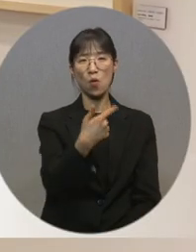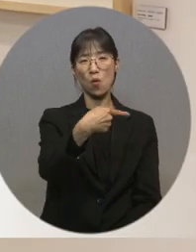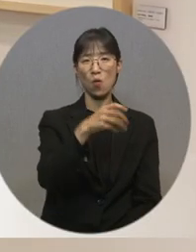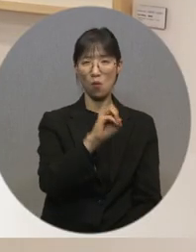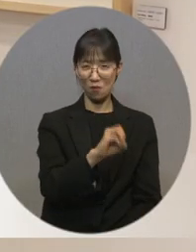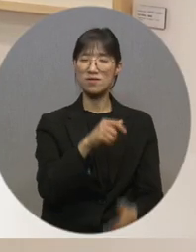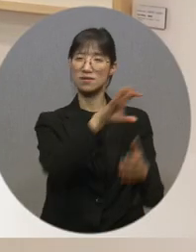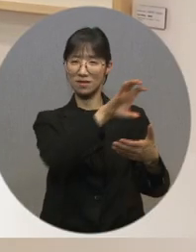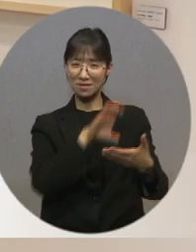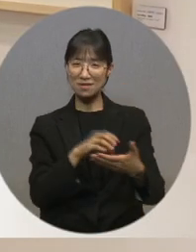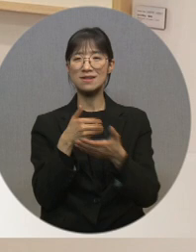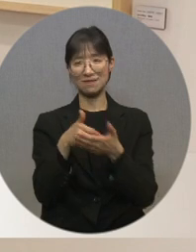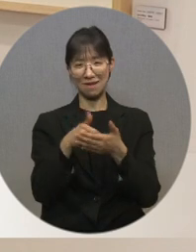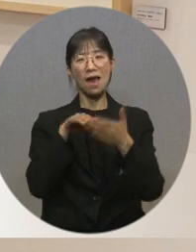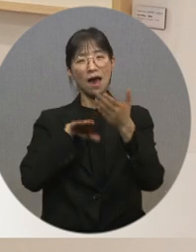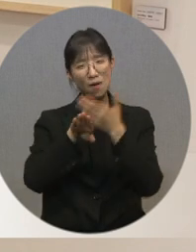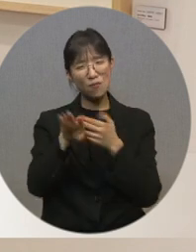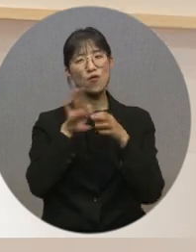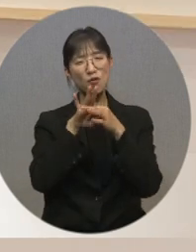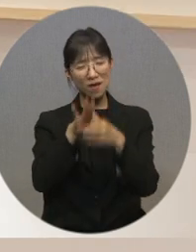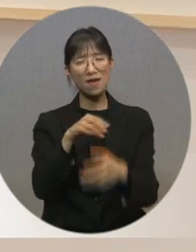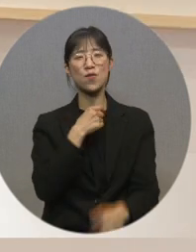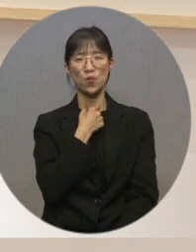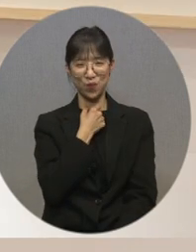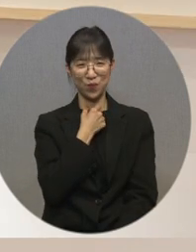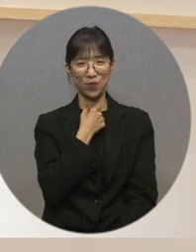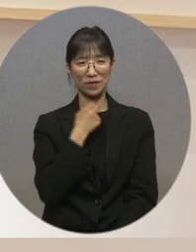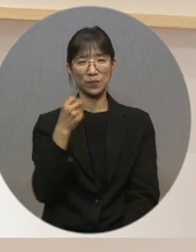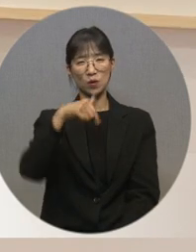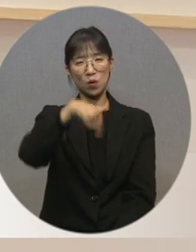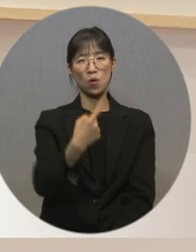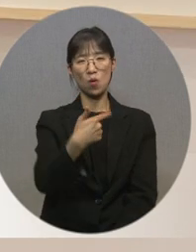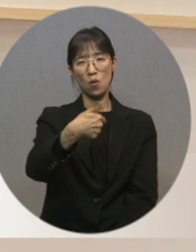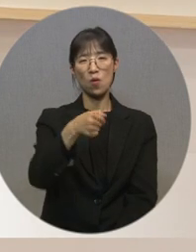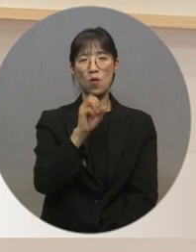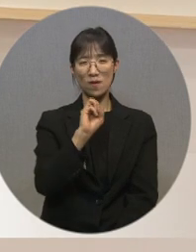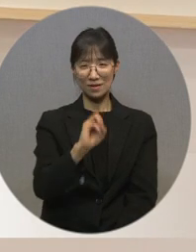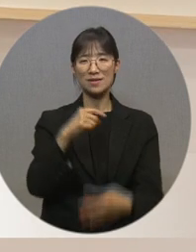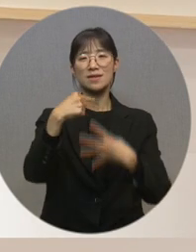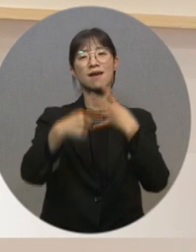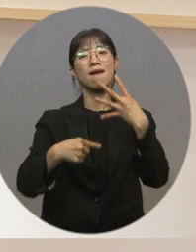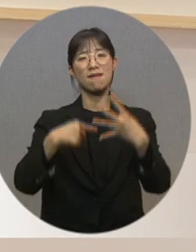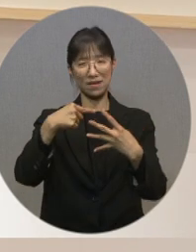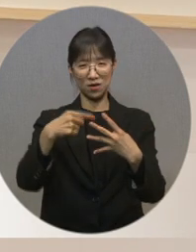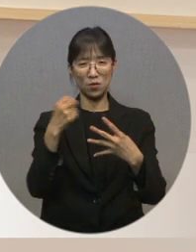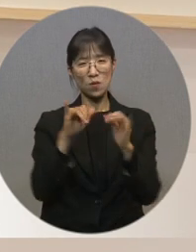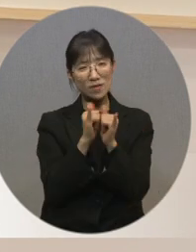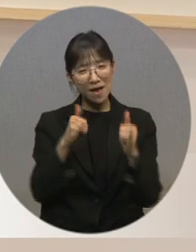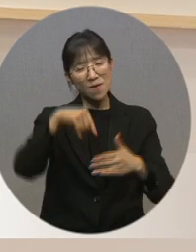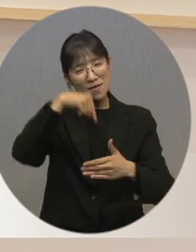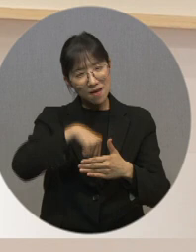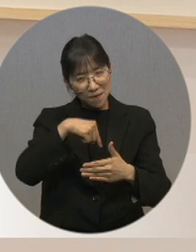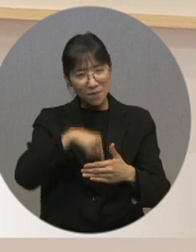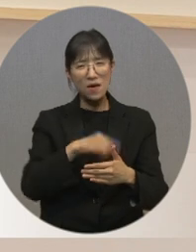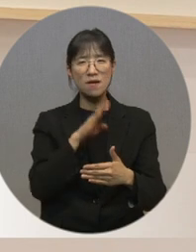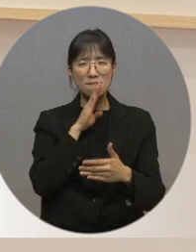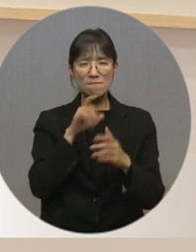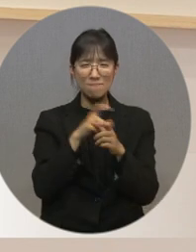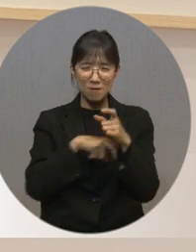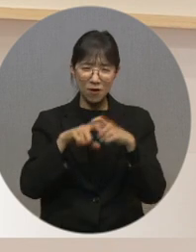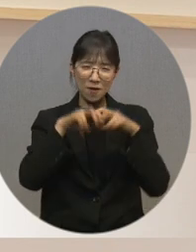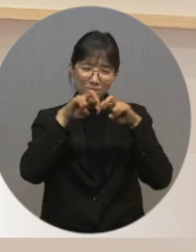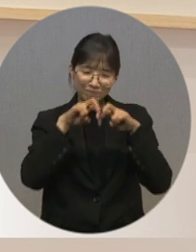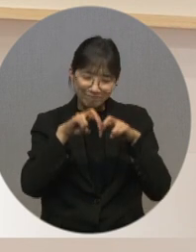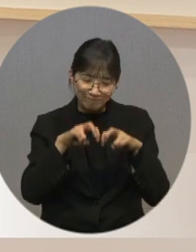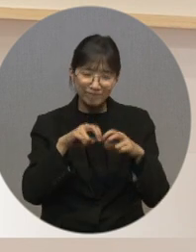그리고 있고 앞으로도 고흥을 많이 그리고 싶고 고흥의 사계절 또는 그 사람들의 내면을 좀 더 진득하게